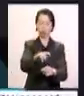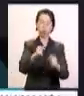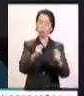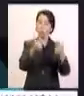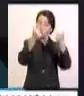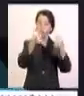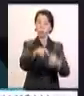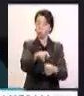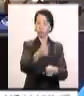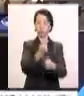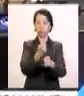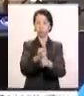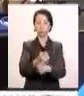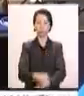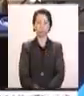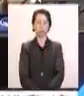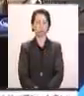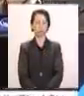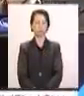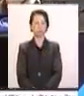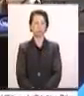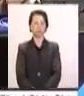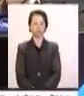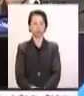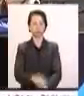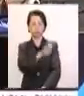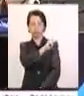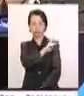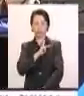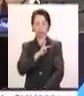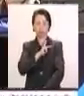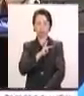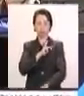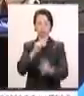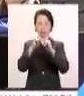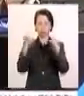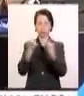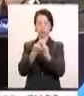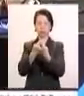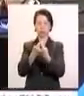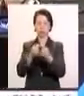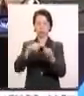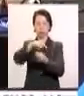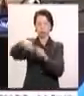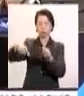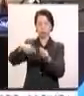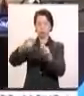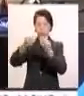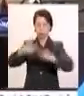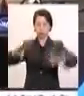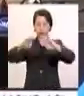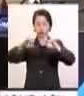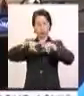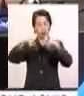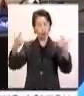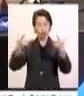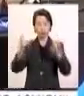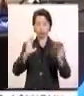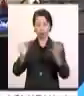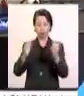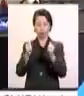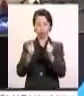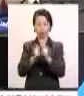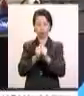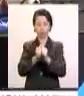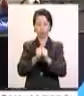dan pantas. Ya. Bagi Kapten Pasukan Muhammad Zakuan Adaha Abdul Razak, senario di pentas final pasti berbeza dibandingkan dengan